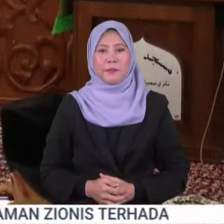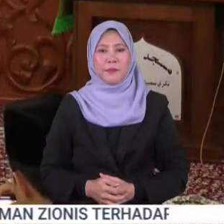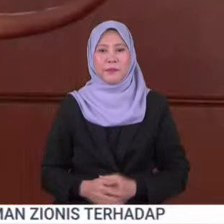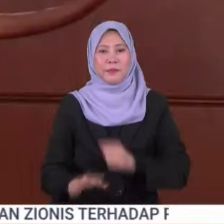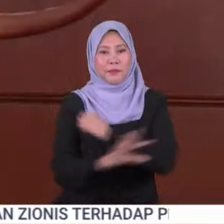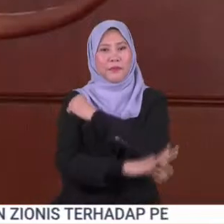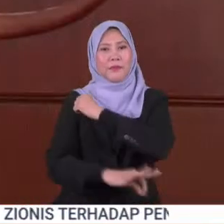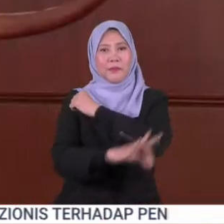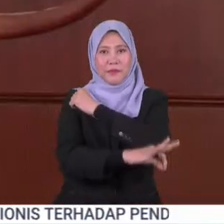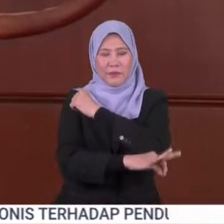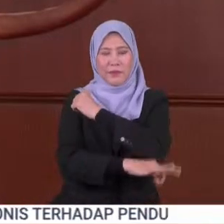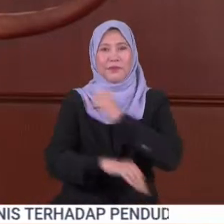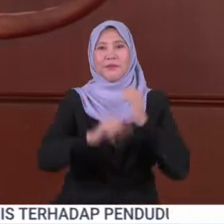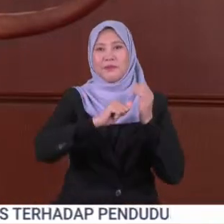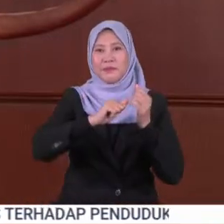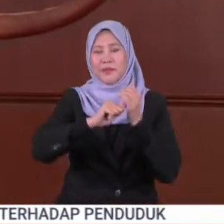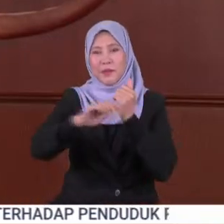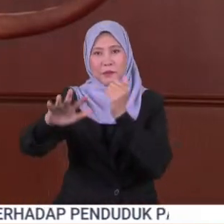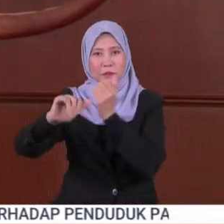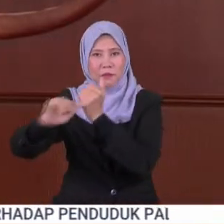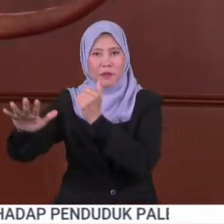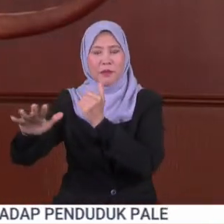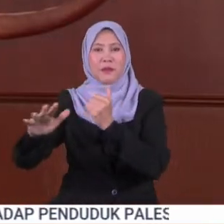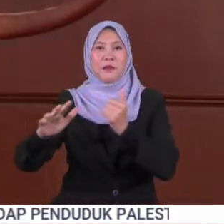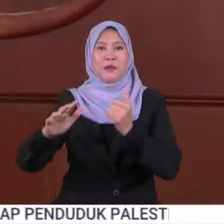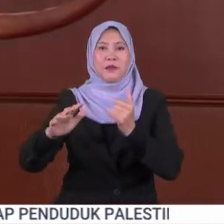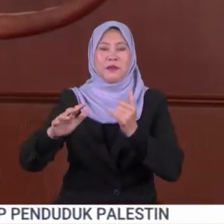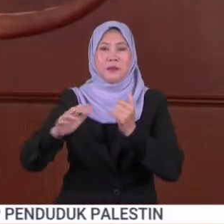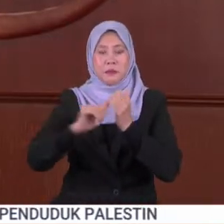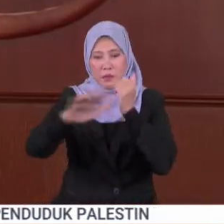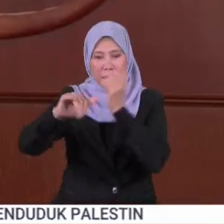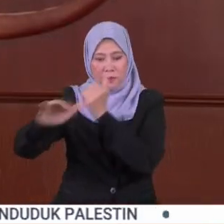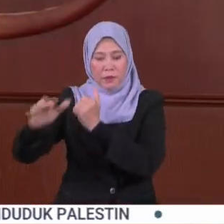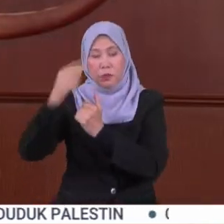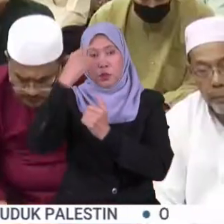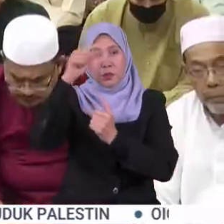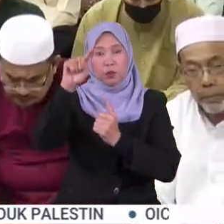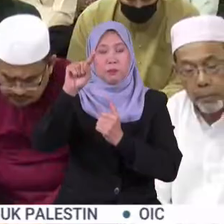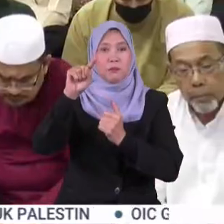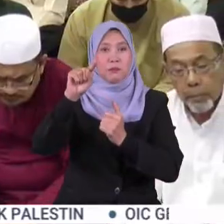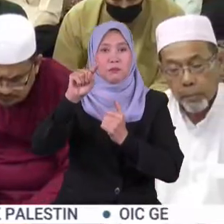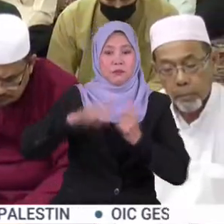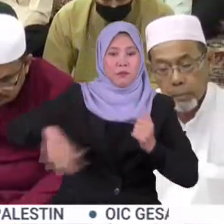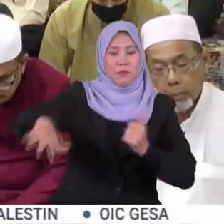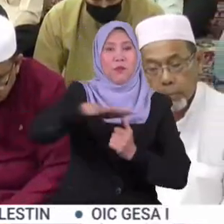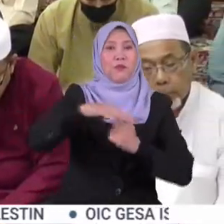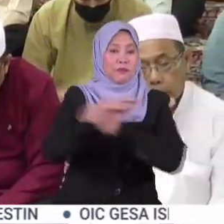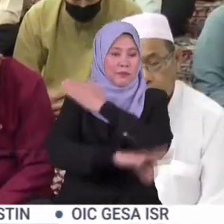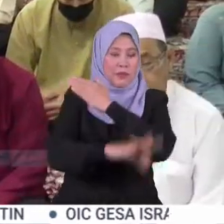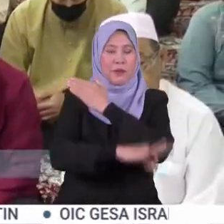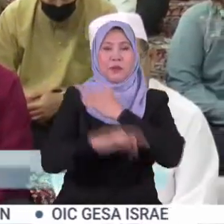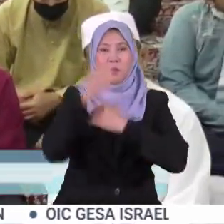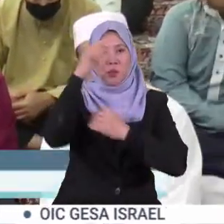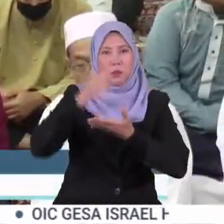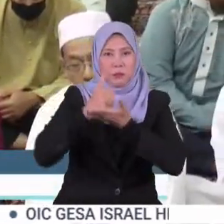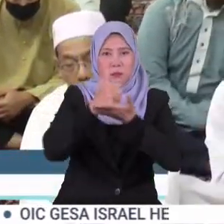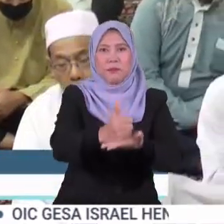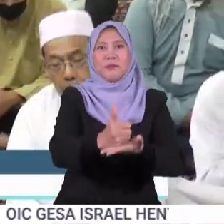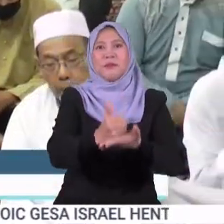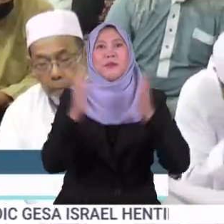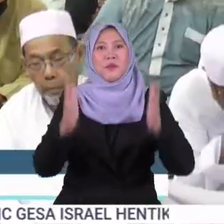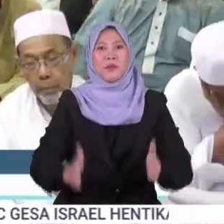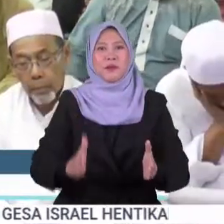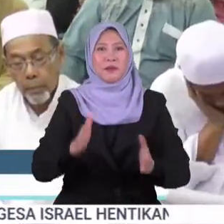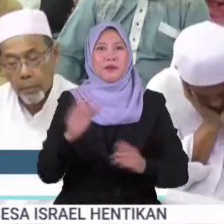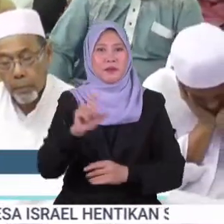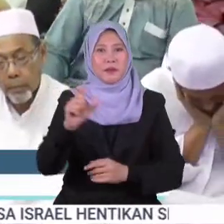Negeri Sembilan melancarkan kempen peduli Palestin peringkat negeri dalam usaha memupuk kesedaran masyarakat menyalurkan bantuan kepada umat Islam